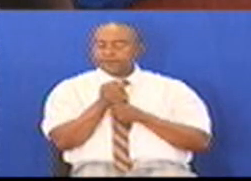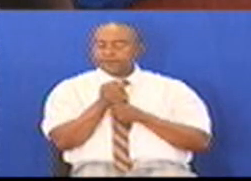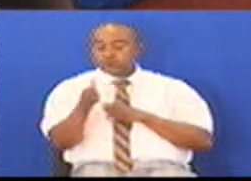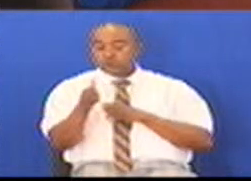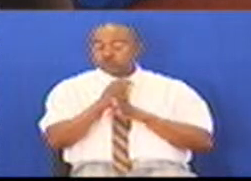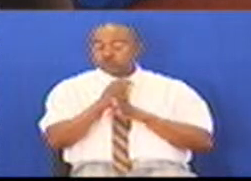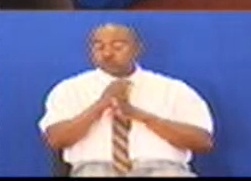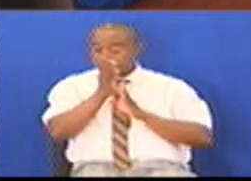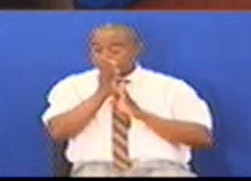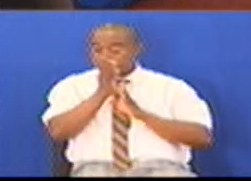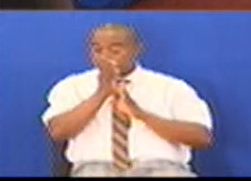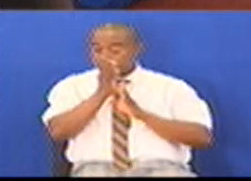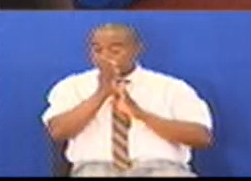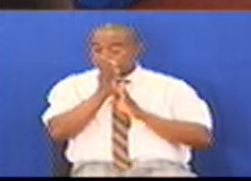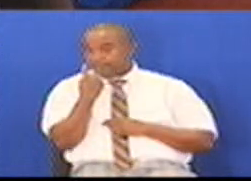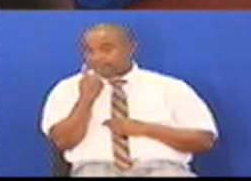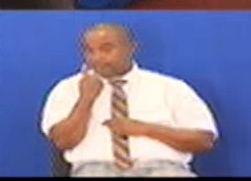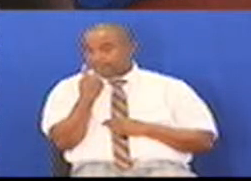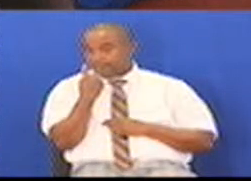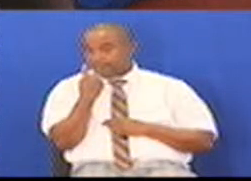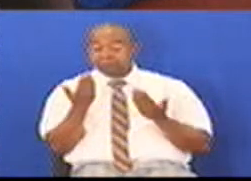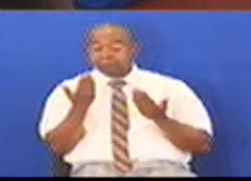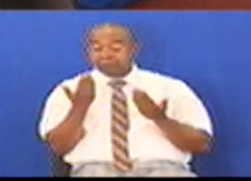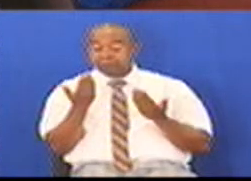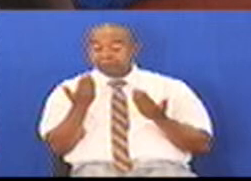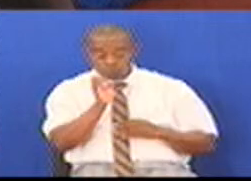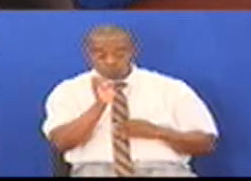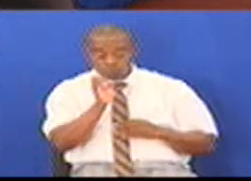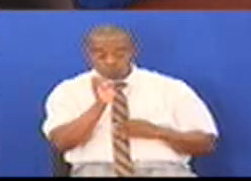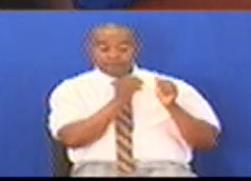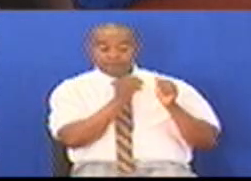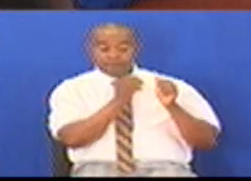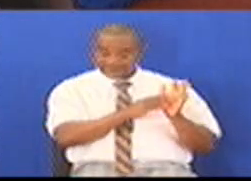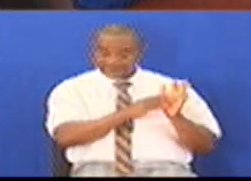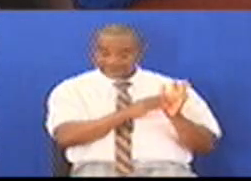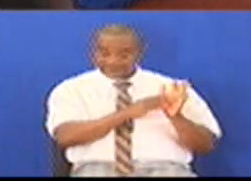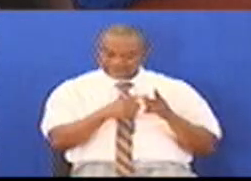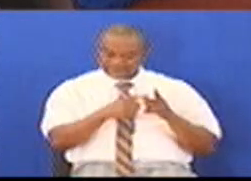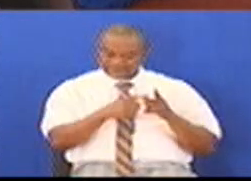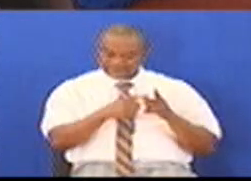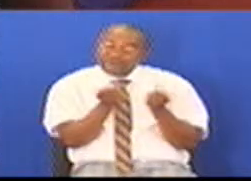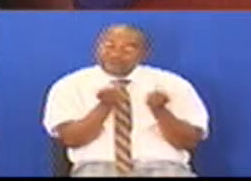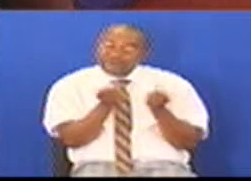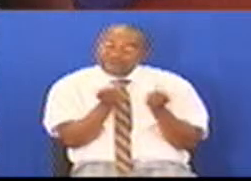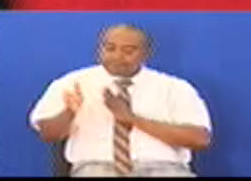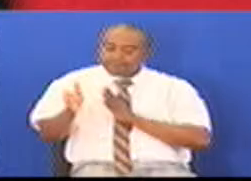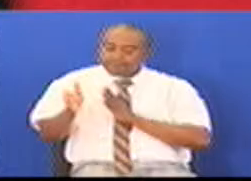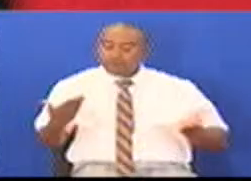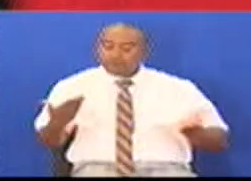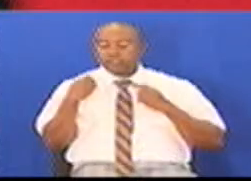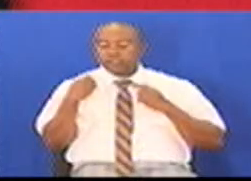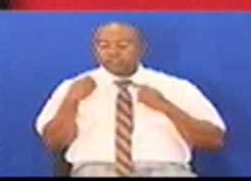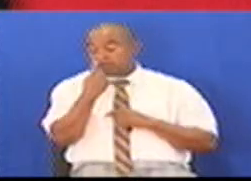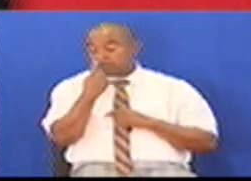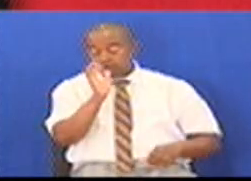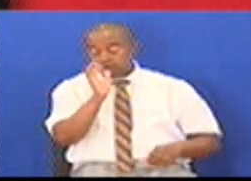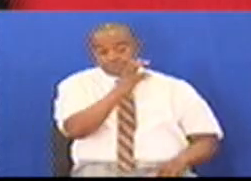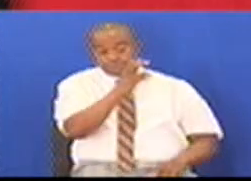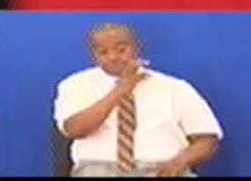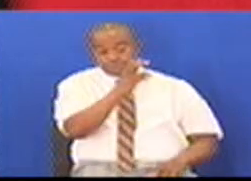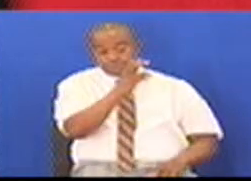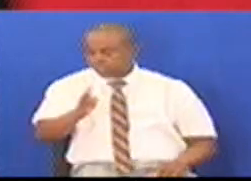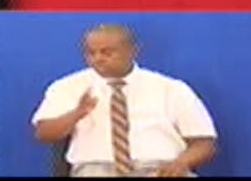taifa kwa mwaka 2019, mpango wa maendeleo wa taifa kwa mwaka